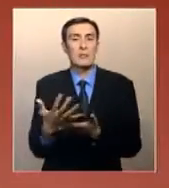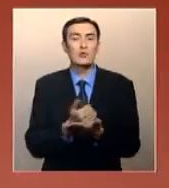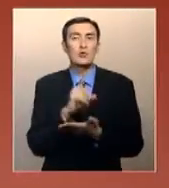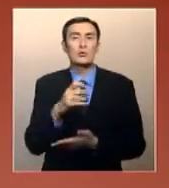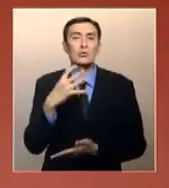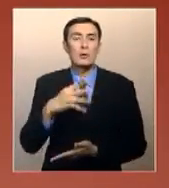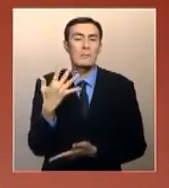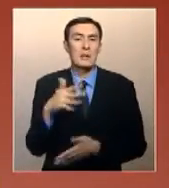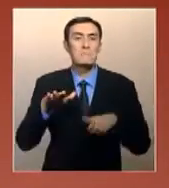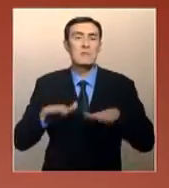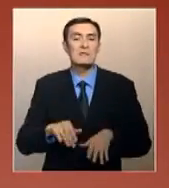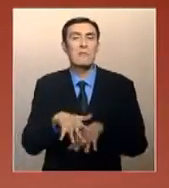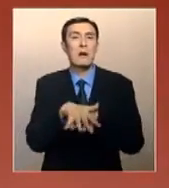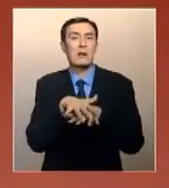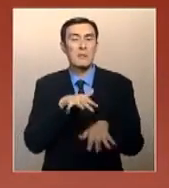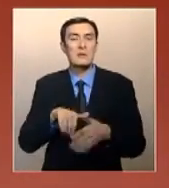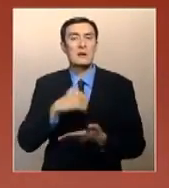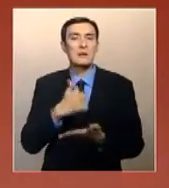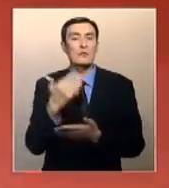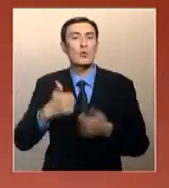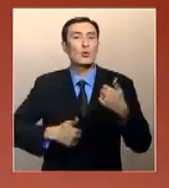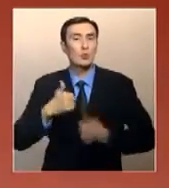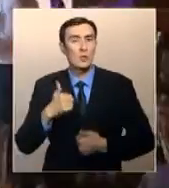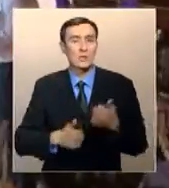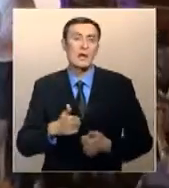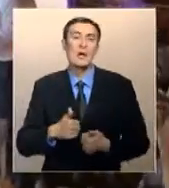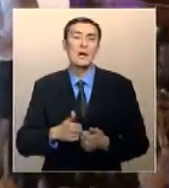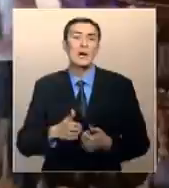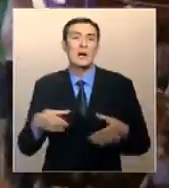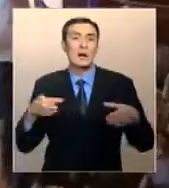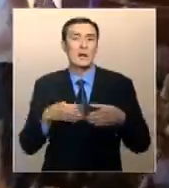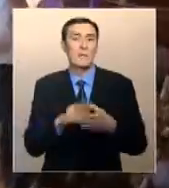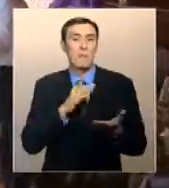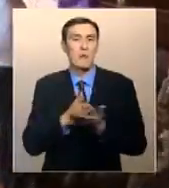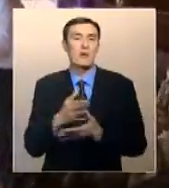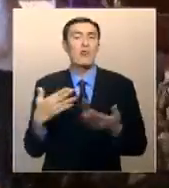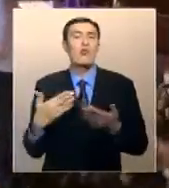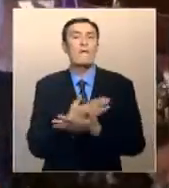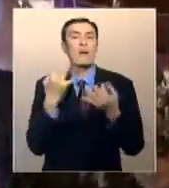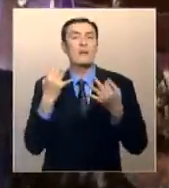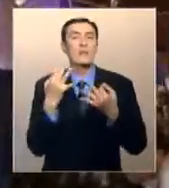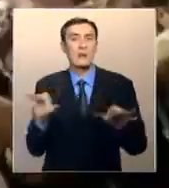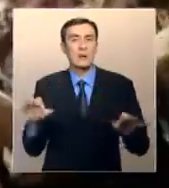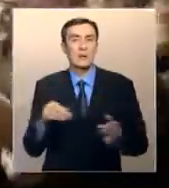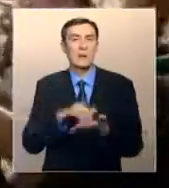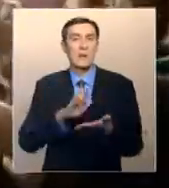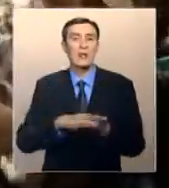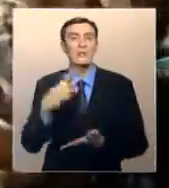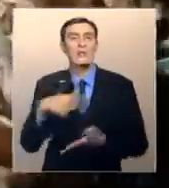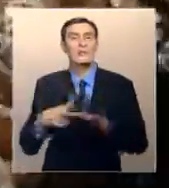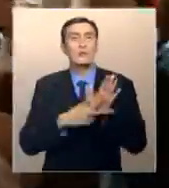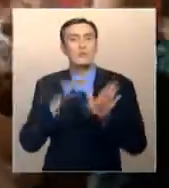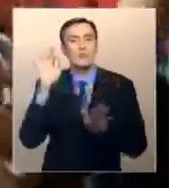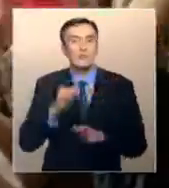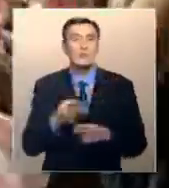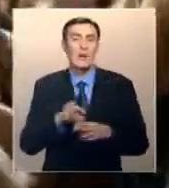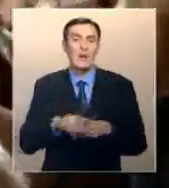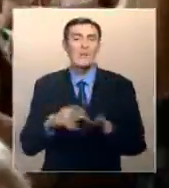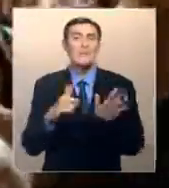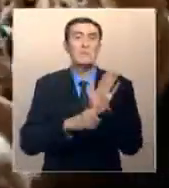получила 145 мест в парламенте. Ее главный конкурент, правоцентристская «Новая демократия», набрала 28%, то